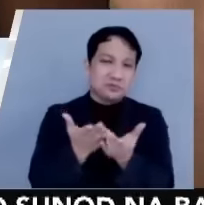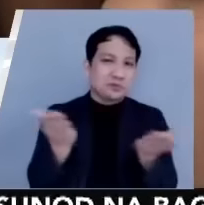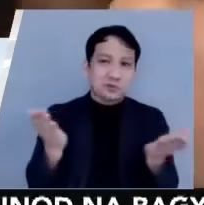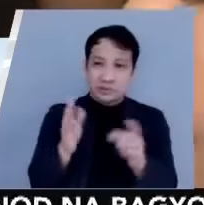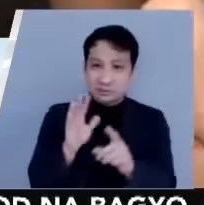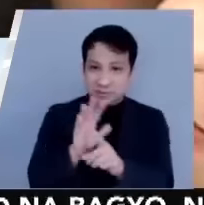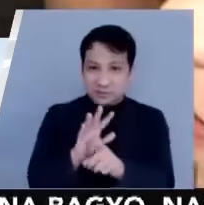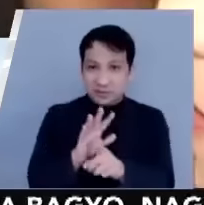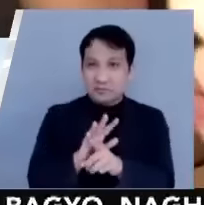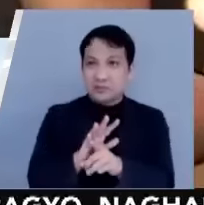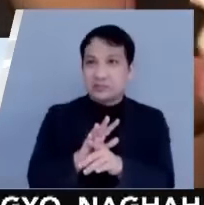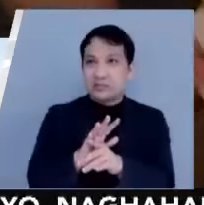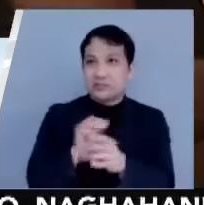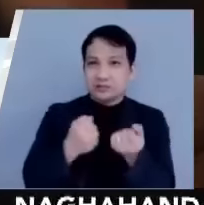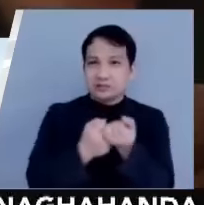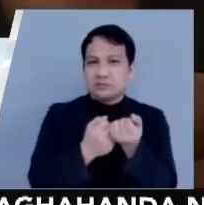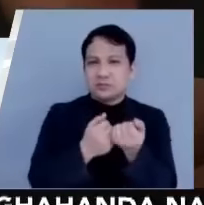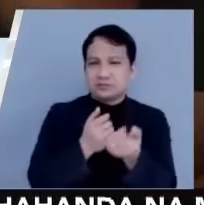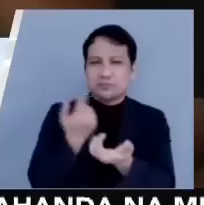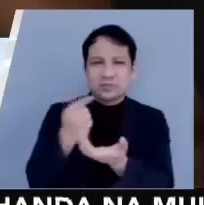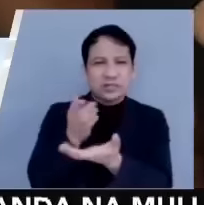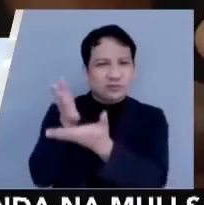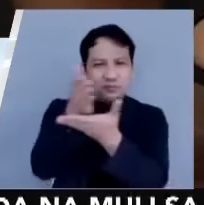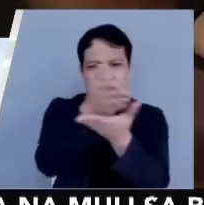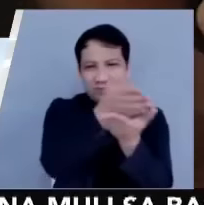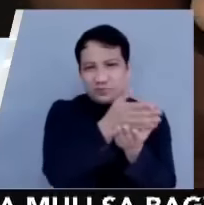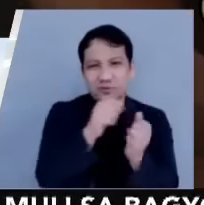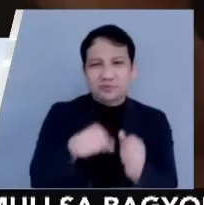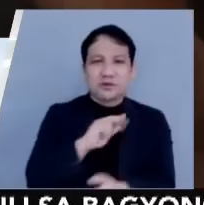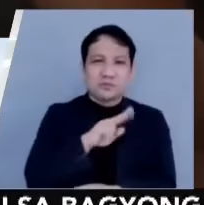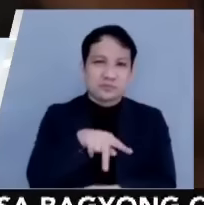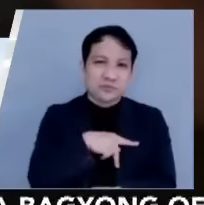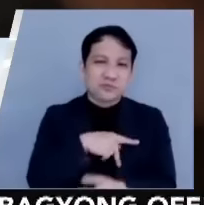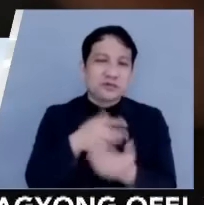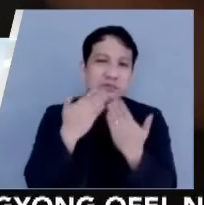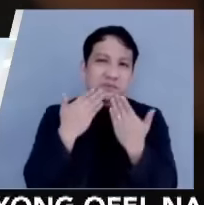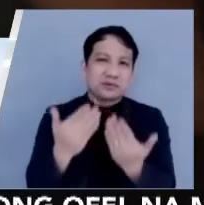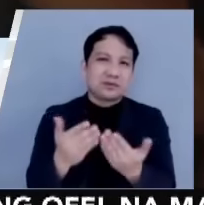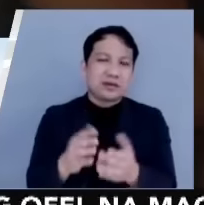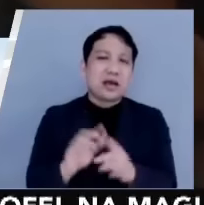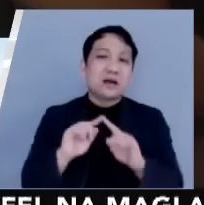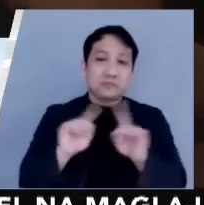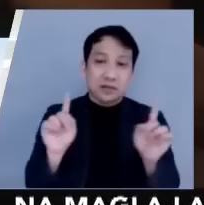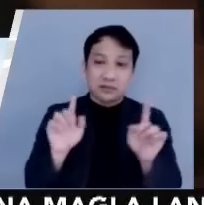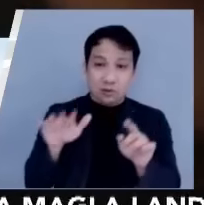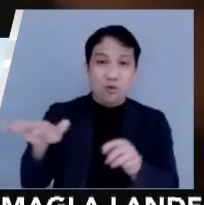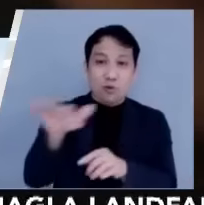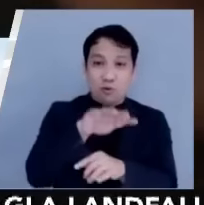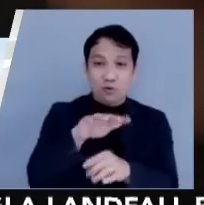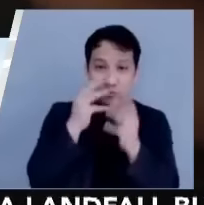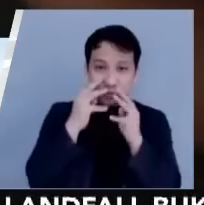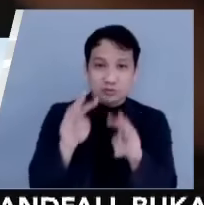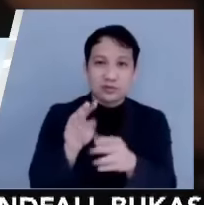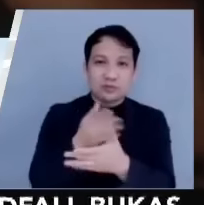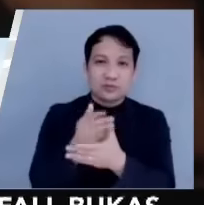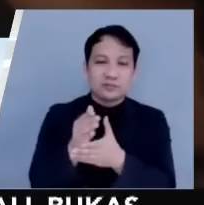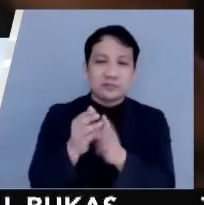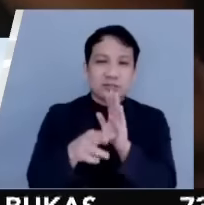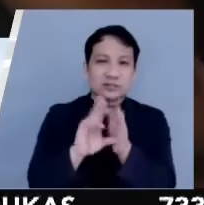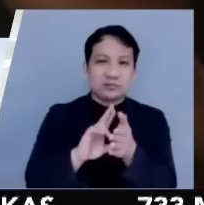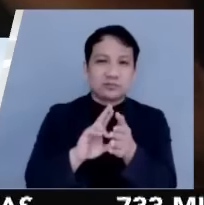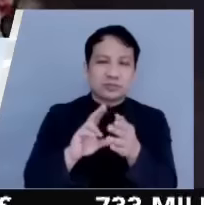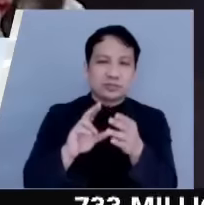Tinatry namin puntahan naman talaga lahat to personally say thank you. But sa lahat ng mga nanunood, nagsashare ng reviews online, we